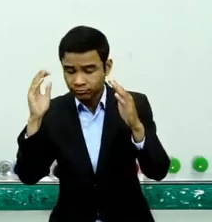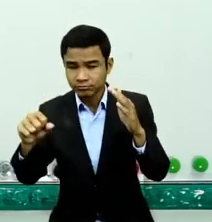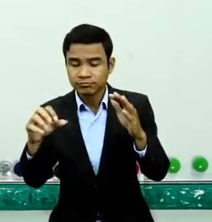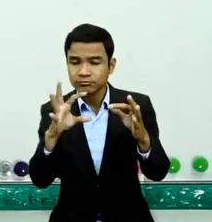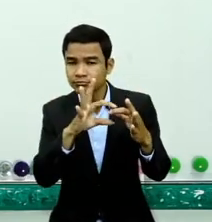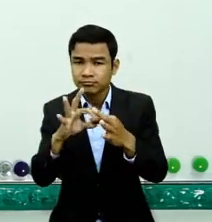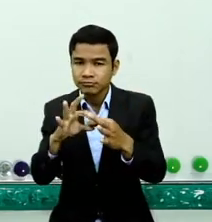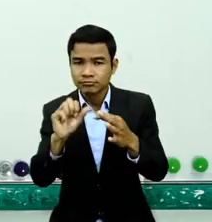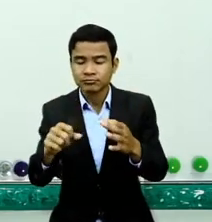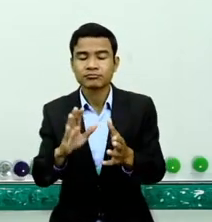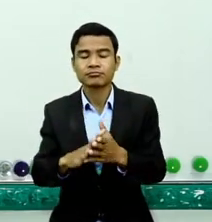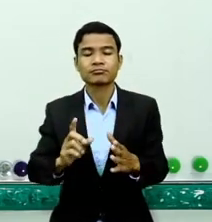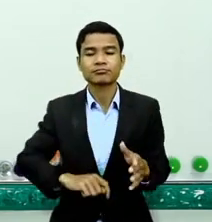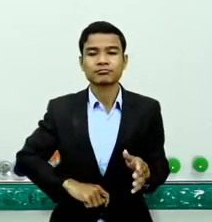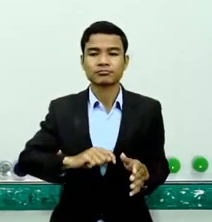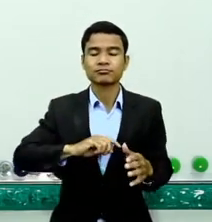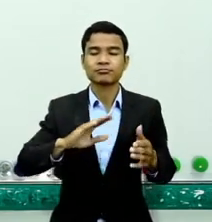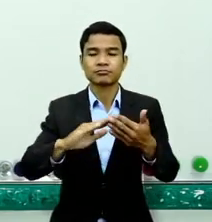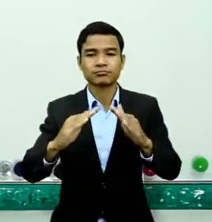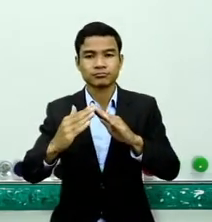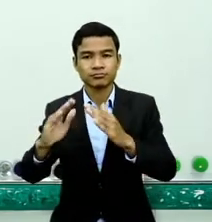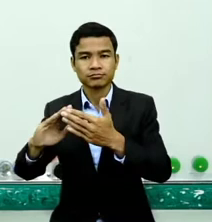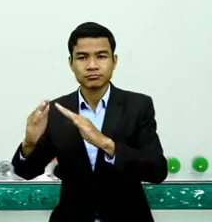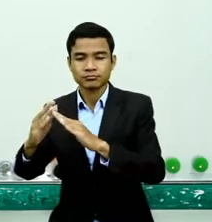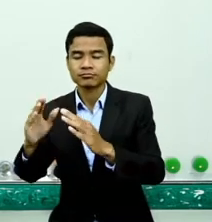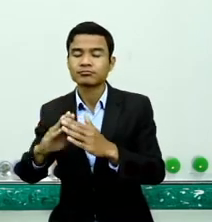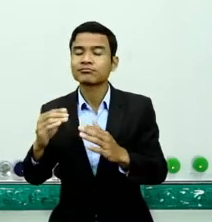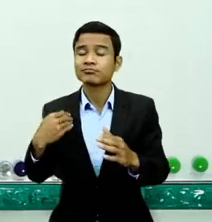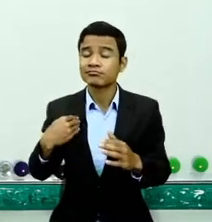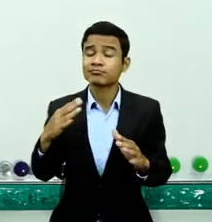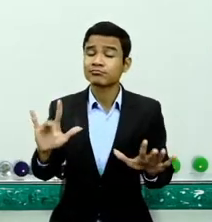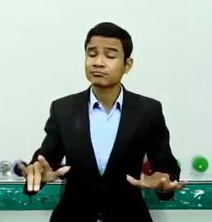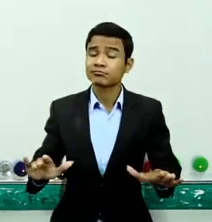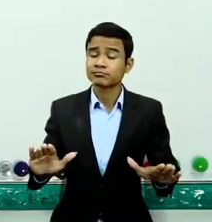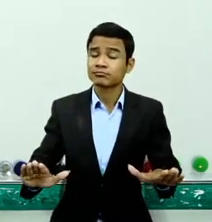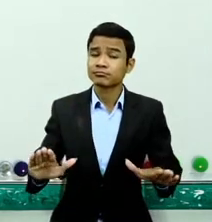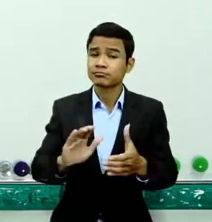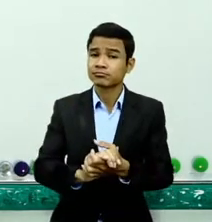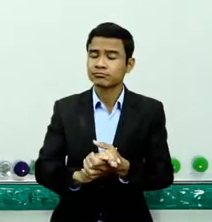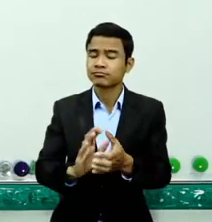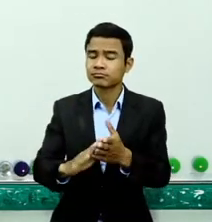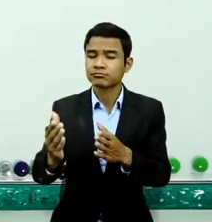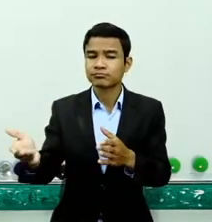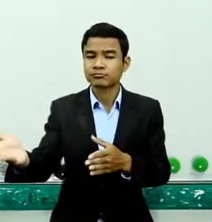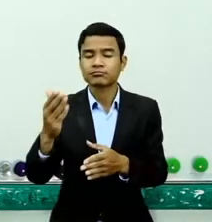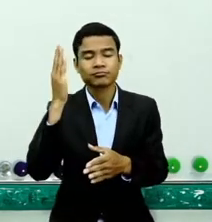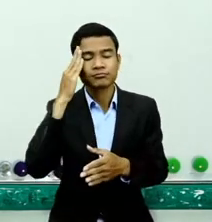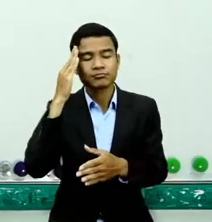nơi nông phôm nắng chẳng sọc sàn cho một kia ta còn đang ta hẹn ở vầy đó con